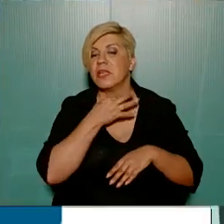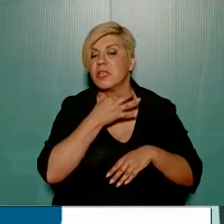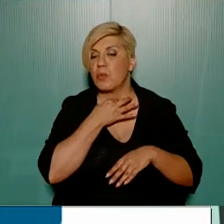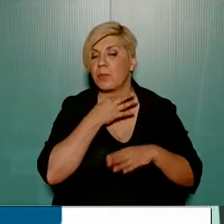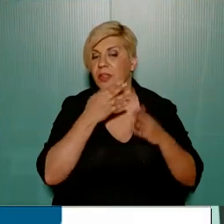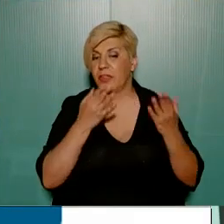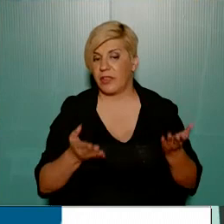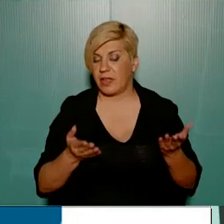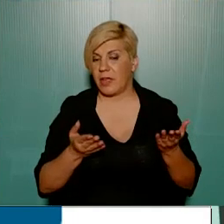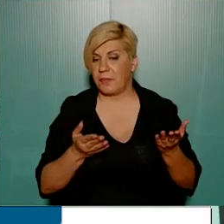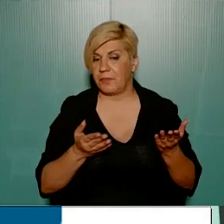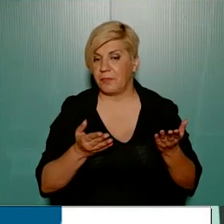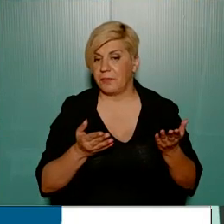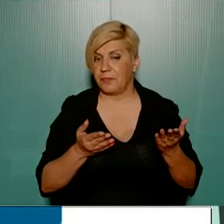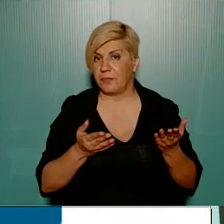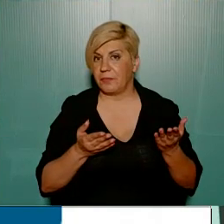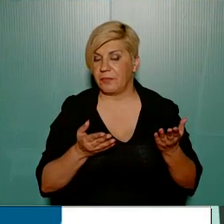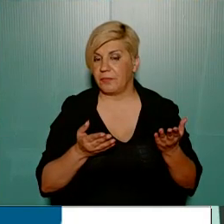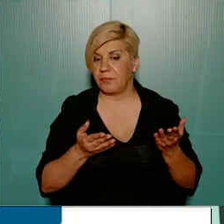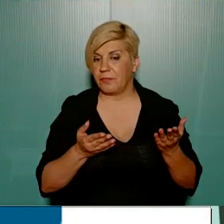χρησιμοποιήθηκε για τις